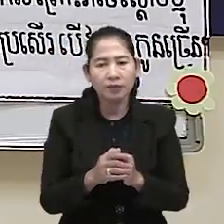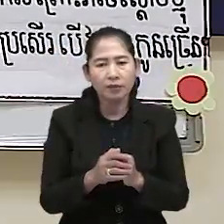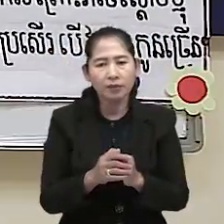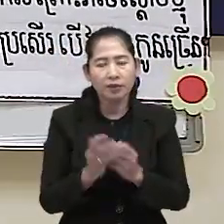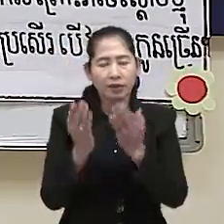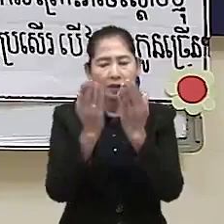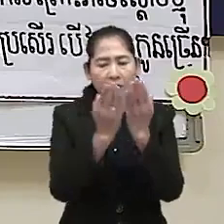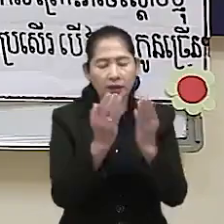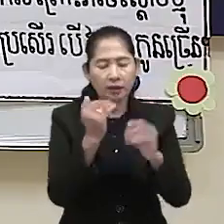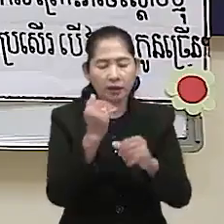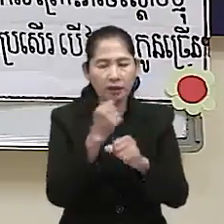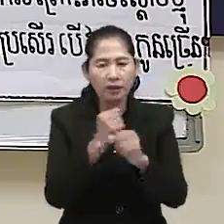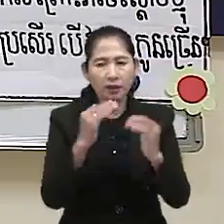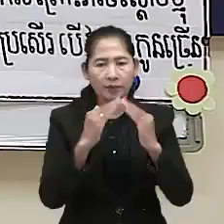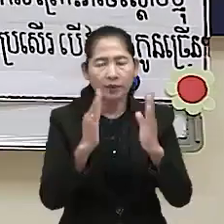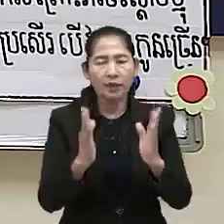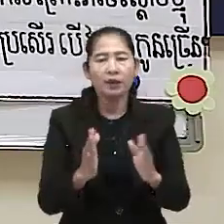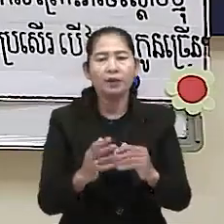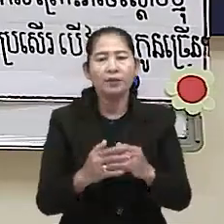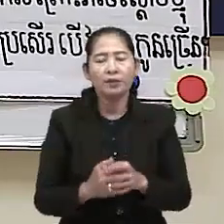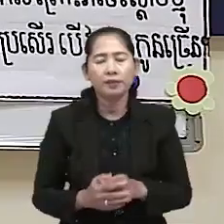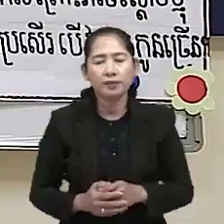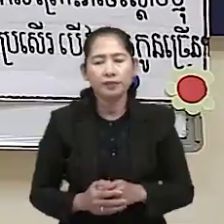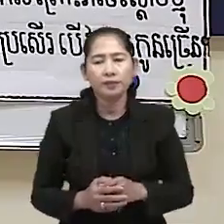អានកិច្ចការផ្ទះមកអ្នកគ្រូកូន